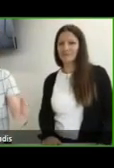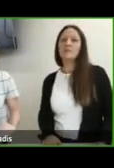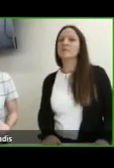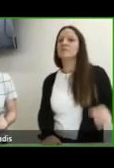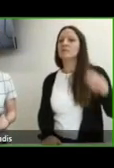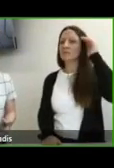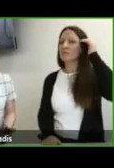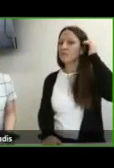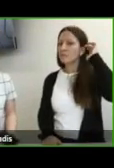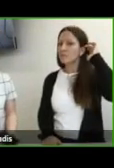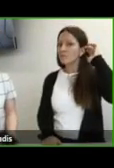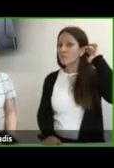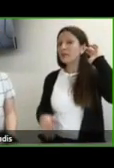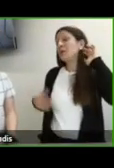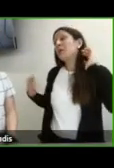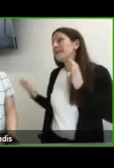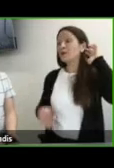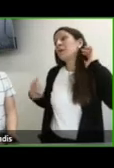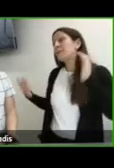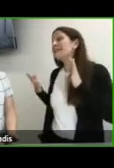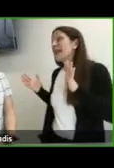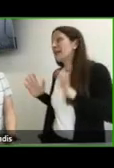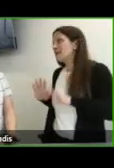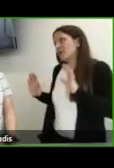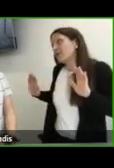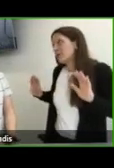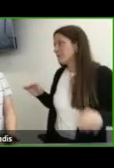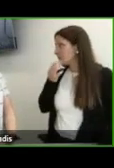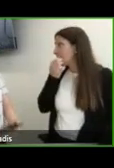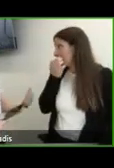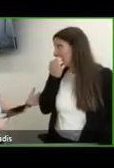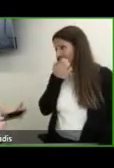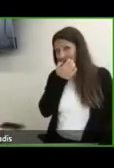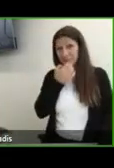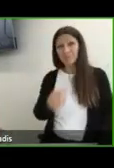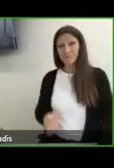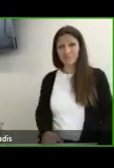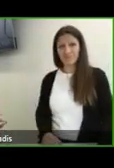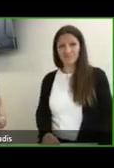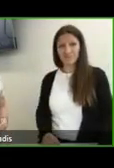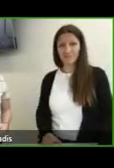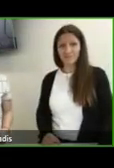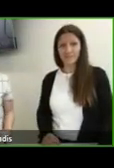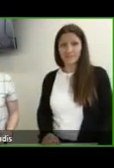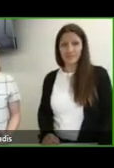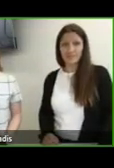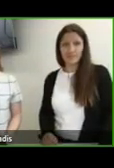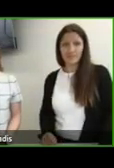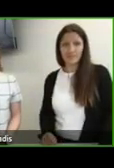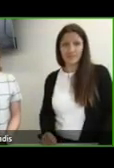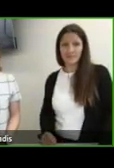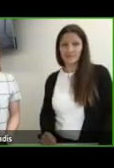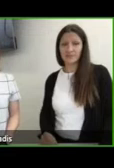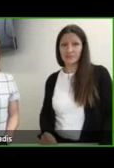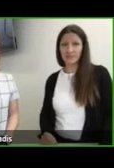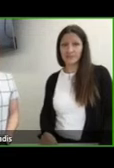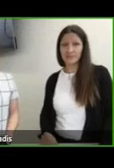de ne pas commenter, ne pas aimer, etc. Et de ne pas signaler. Et de ne pas signaler, ben, peut effectivement avoir des impacts.